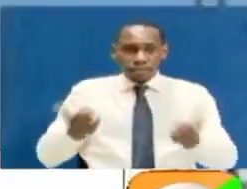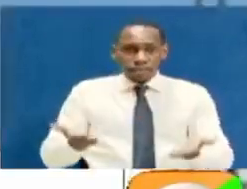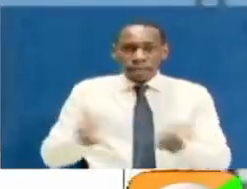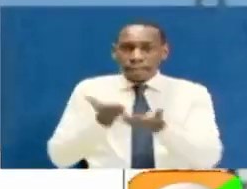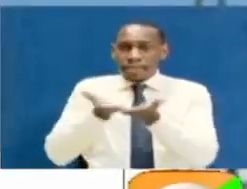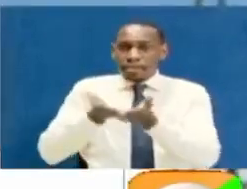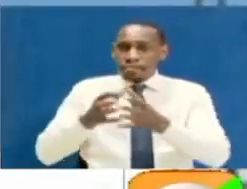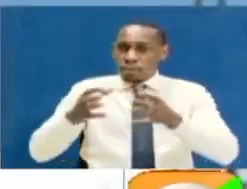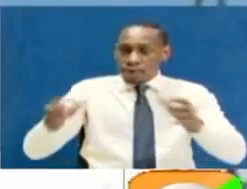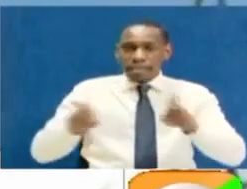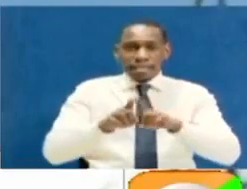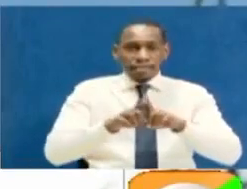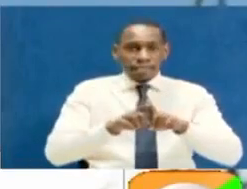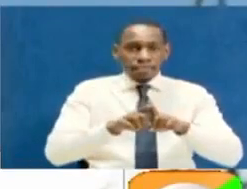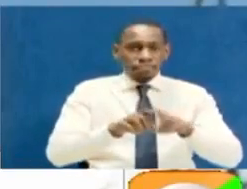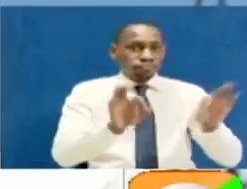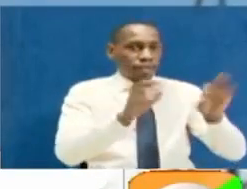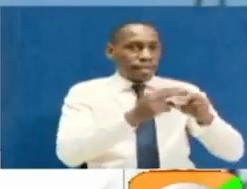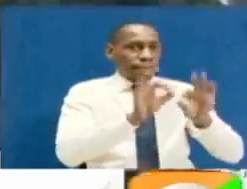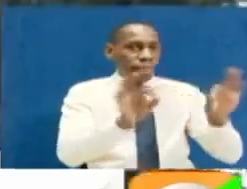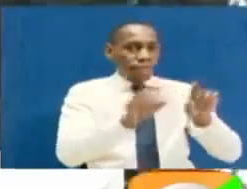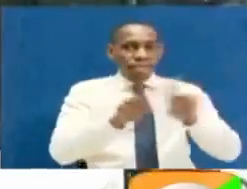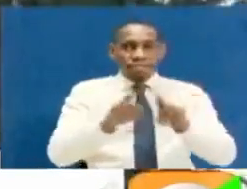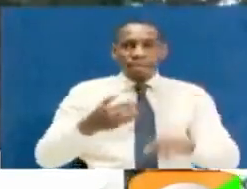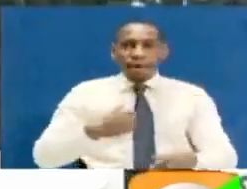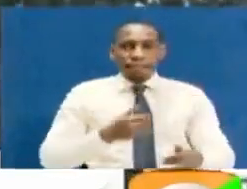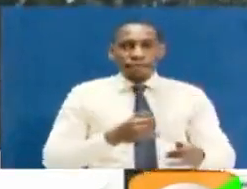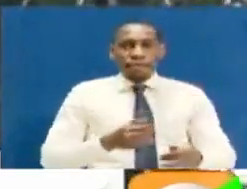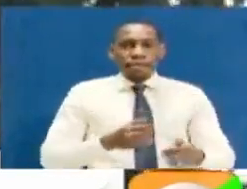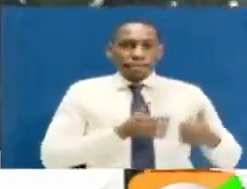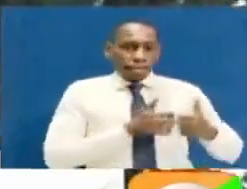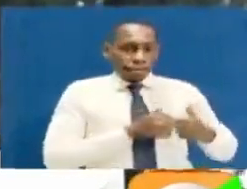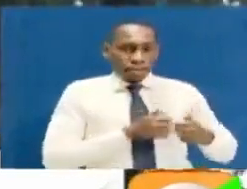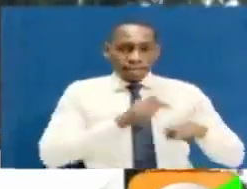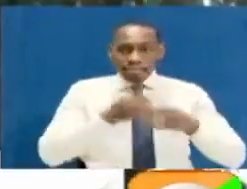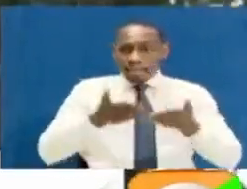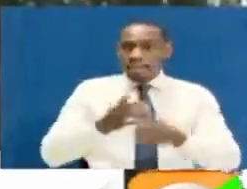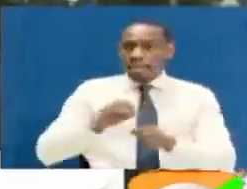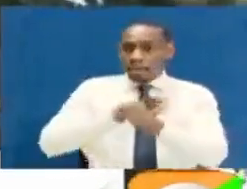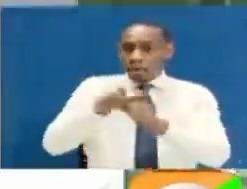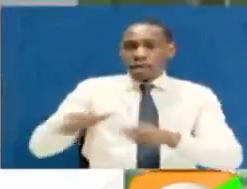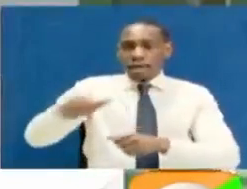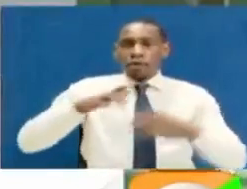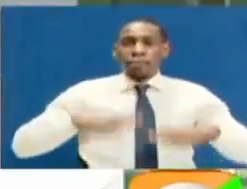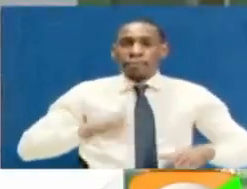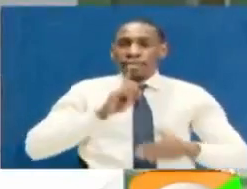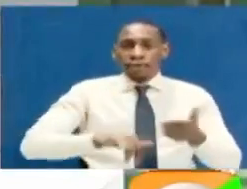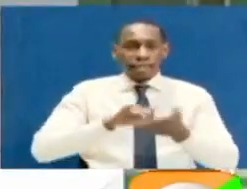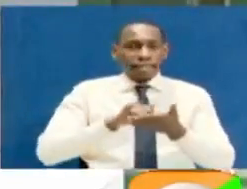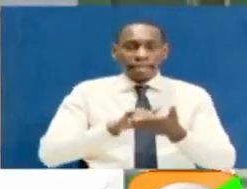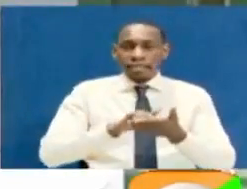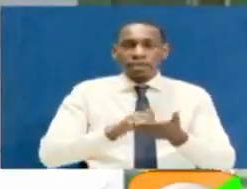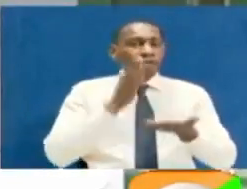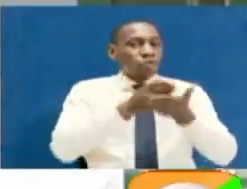kujiimarisha kibiashara, kusafishwa nyota na hata kupewa mpenzi wakati huu wa corona, wakaazi wanazitaja kuwa